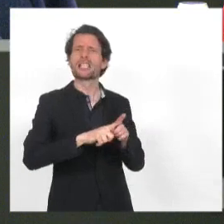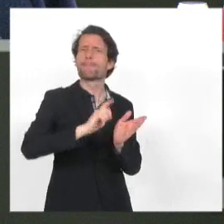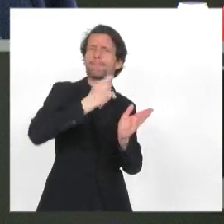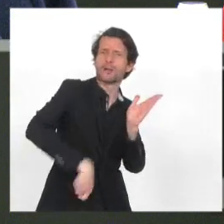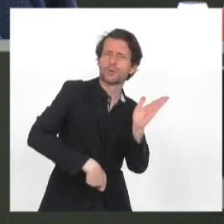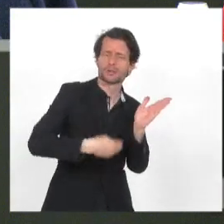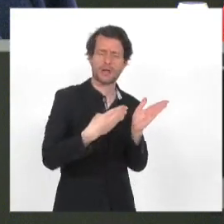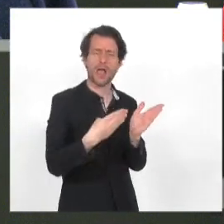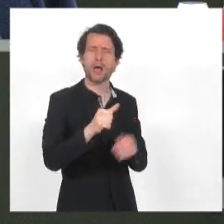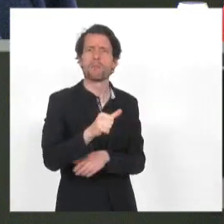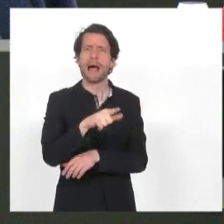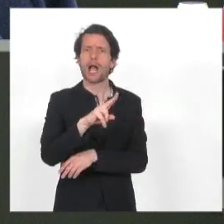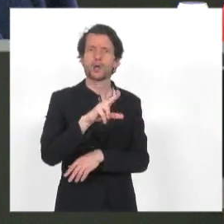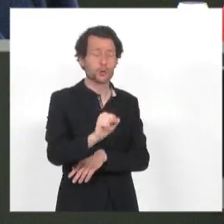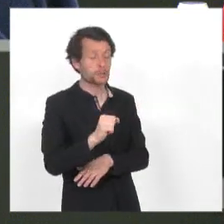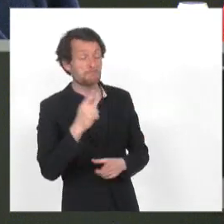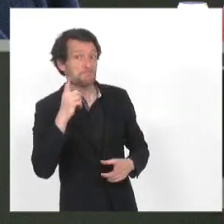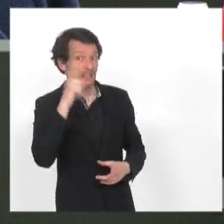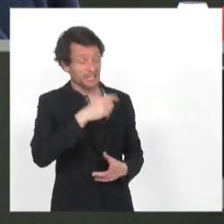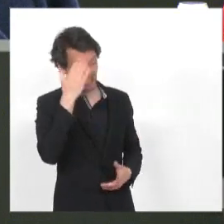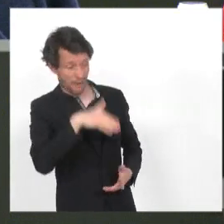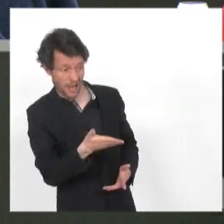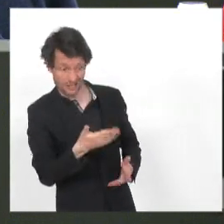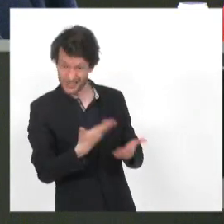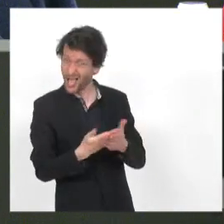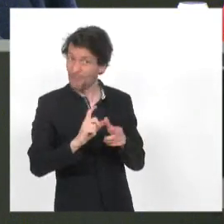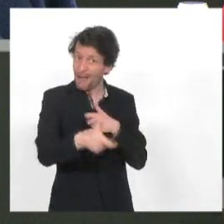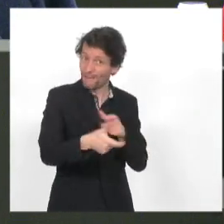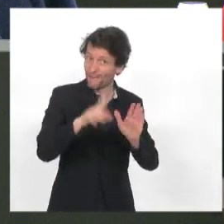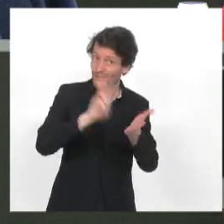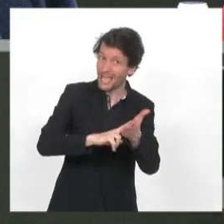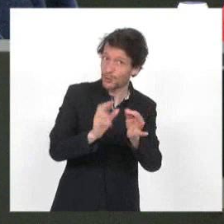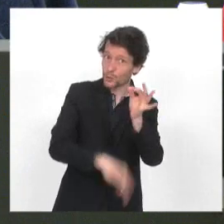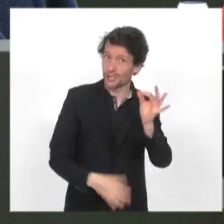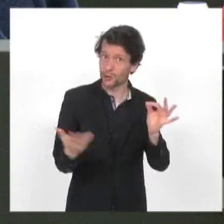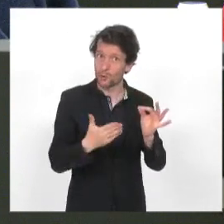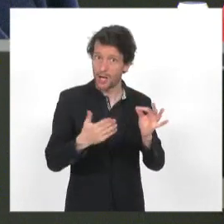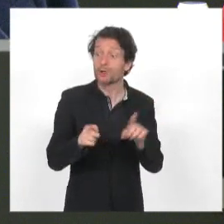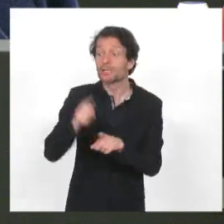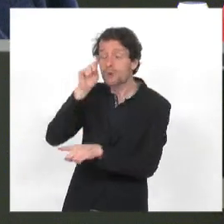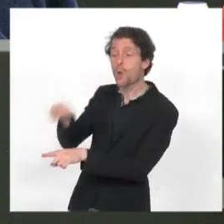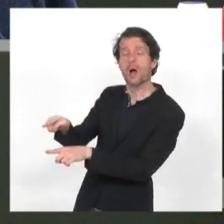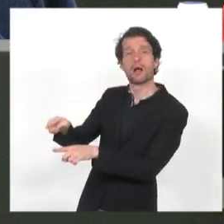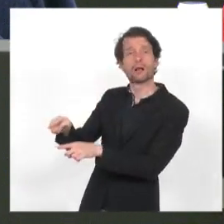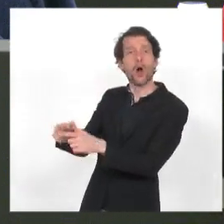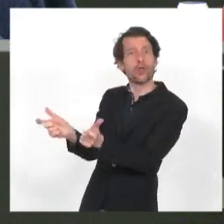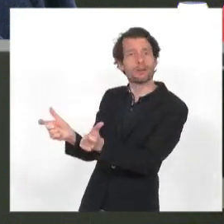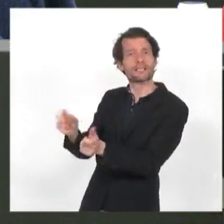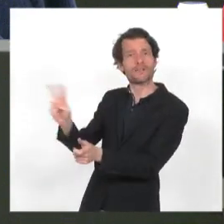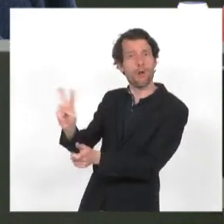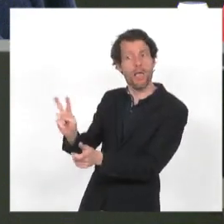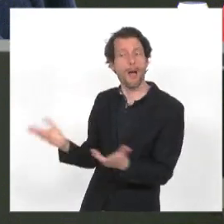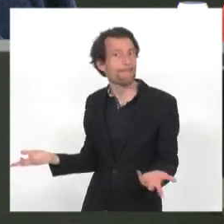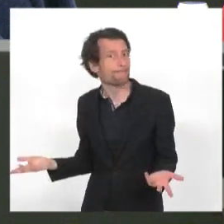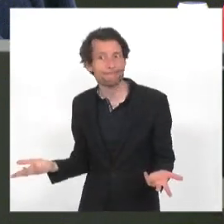consommation. Quel sera l'impact réel de cette nouvelle règle sur la concession et sur l'intérêt du concessionnaire à accompagner sérieusement la baisse de la